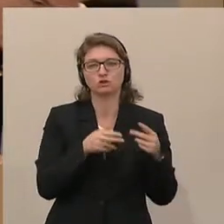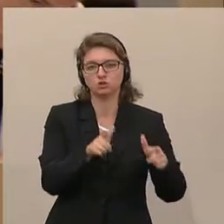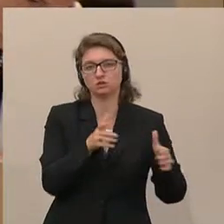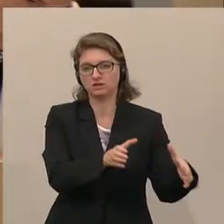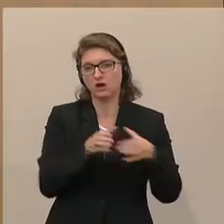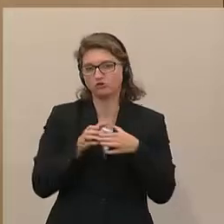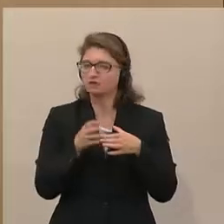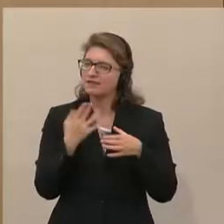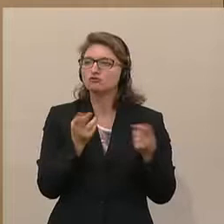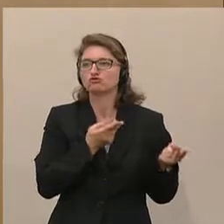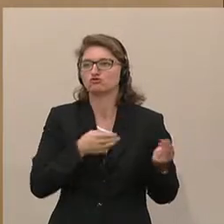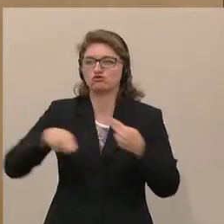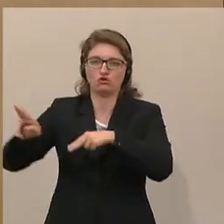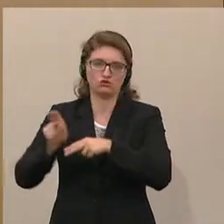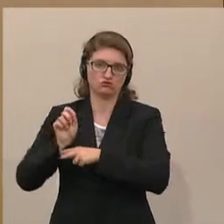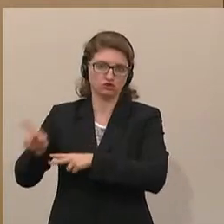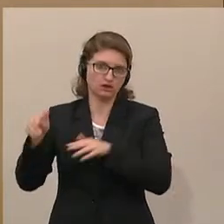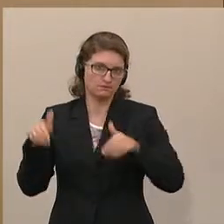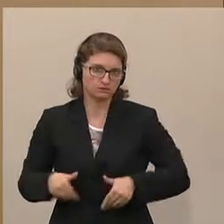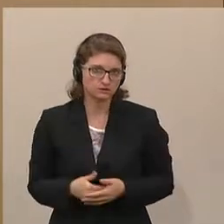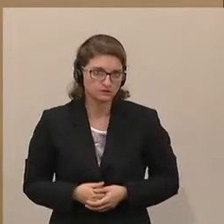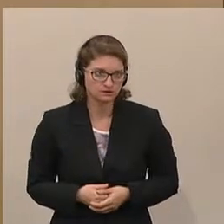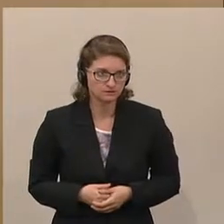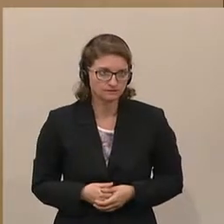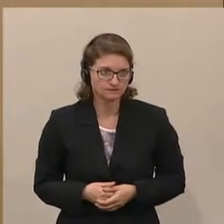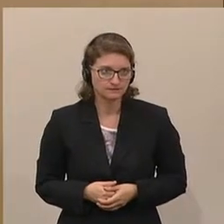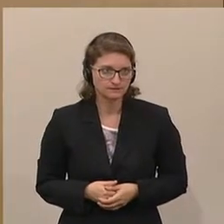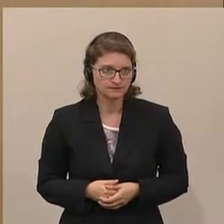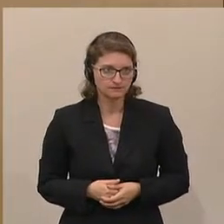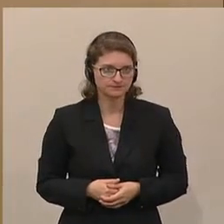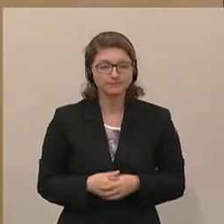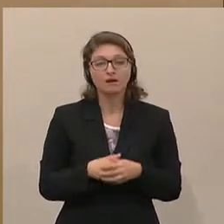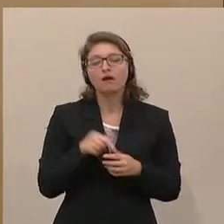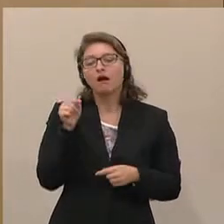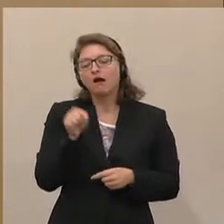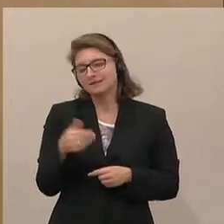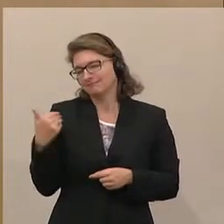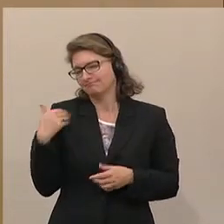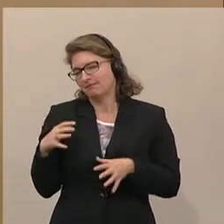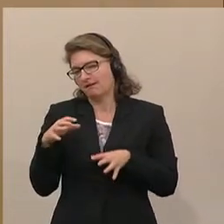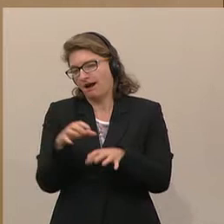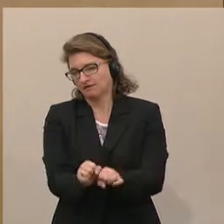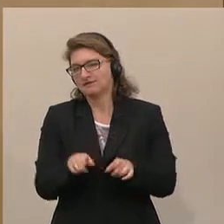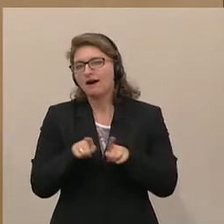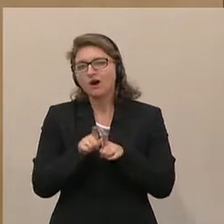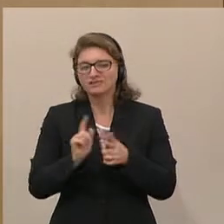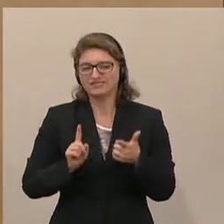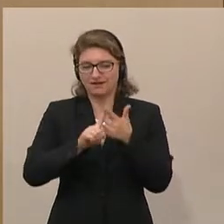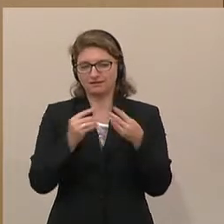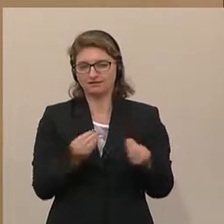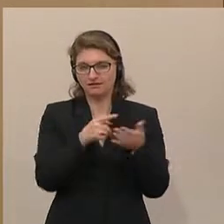sondern zurückgestellt werden. Ein zweites hat diese Razzia auch gezeigt.